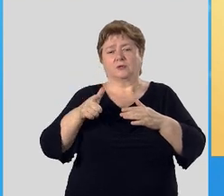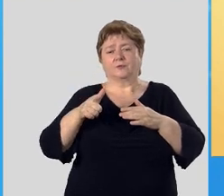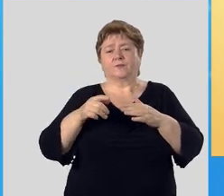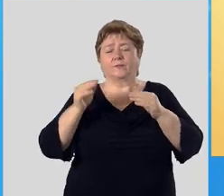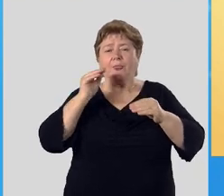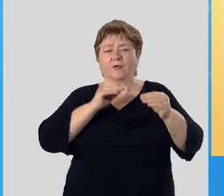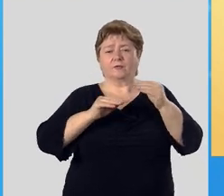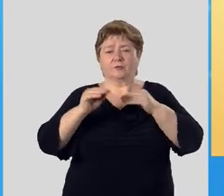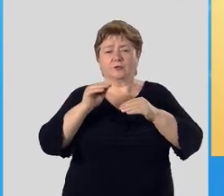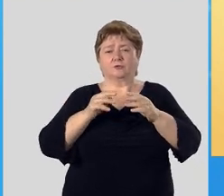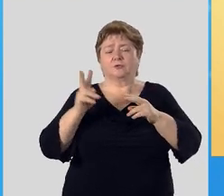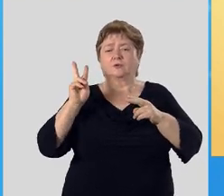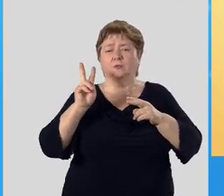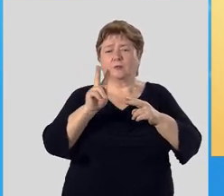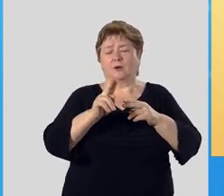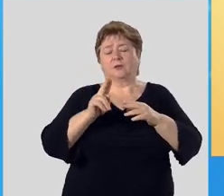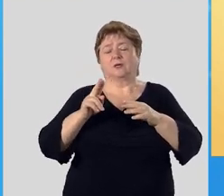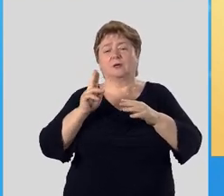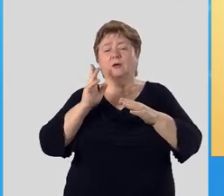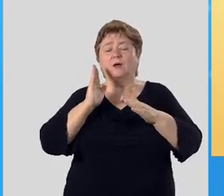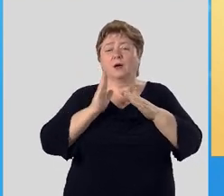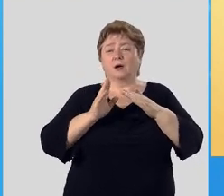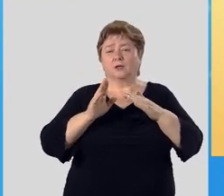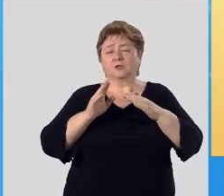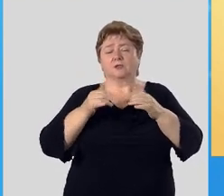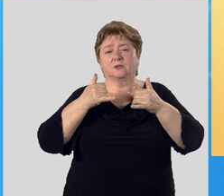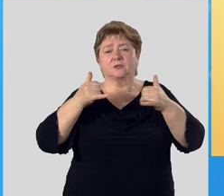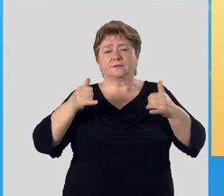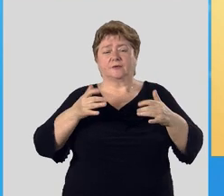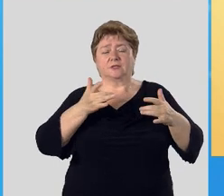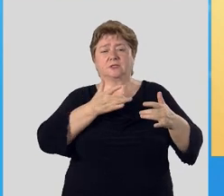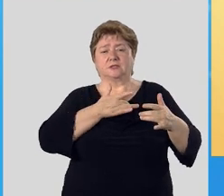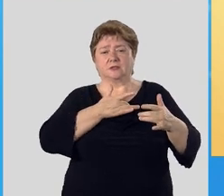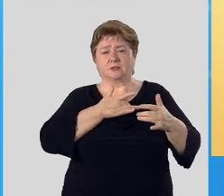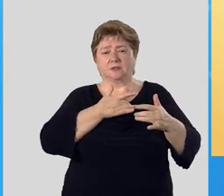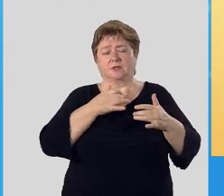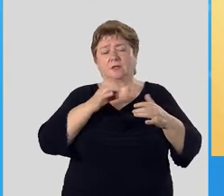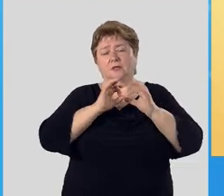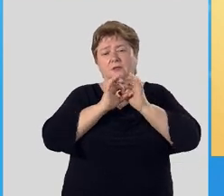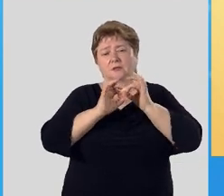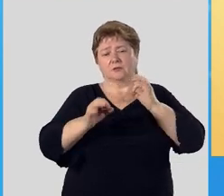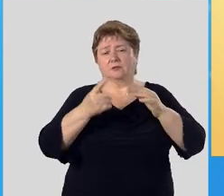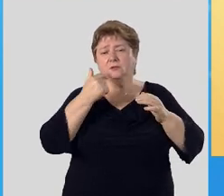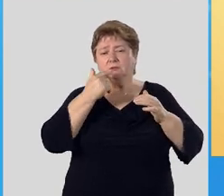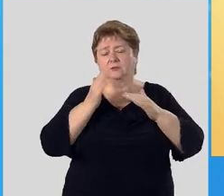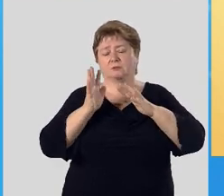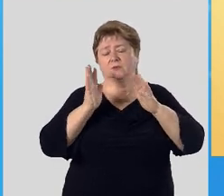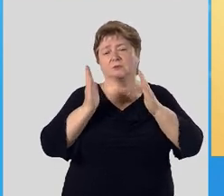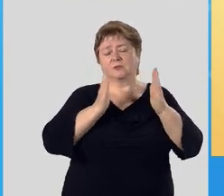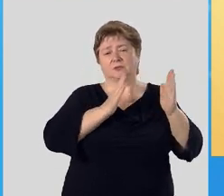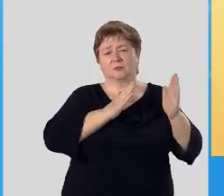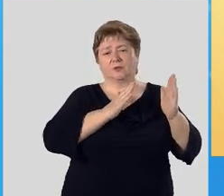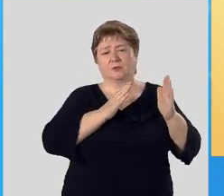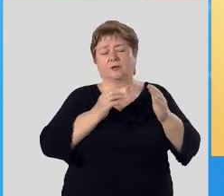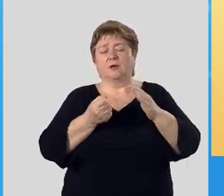формируется парные конечности развиваются сердце и сосуды кровеносной системы